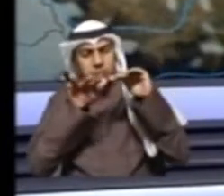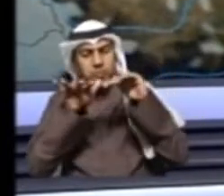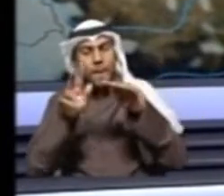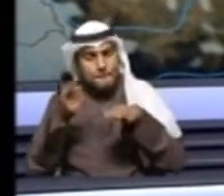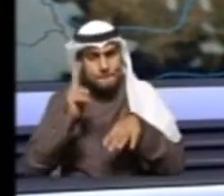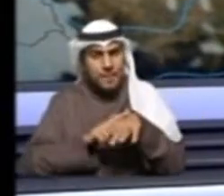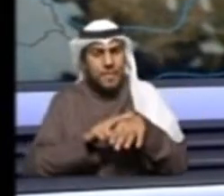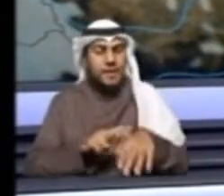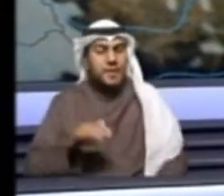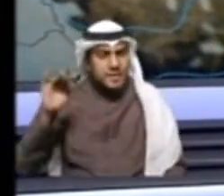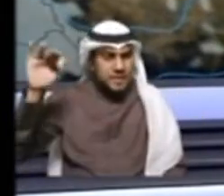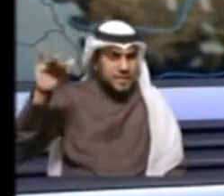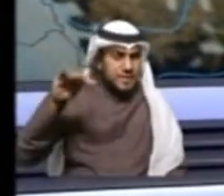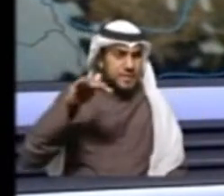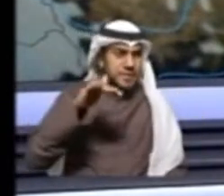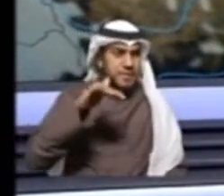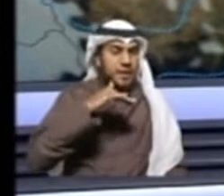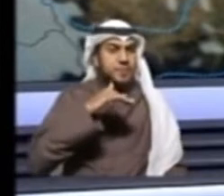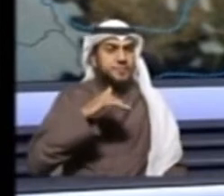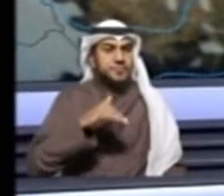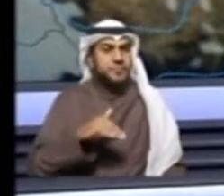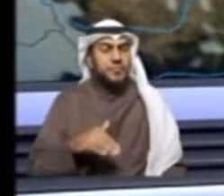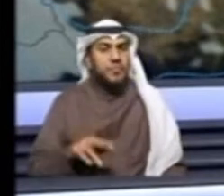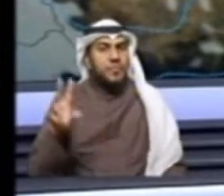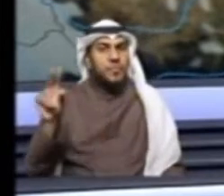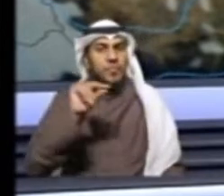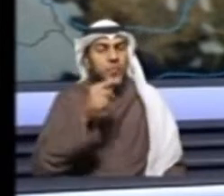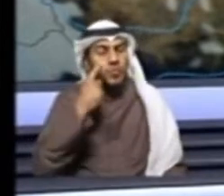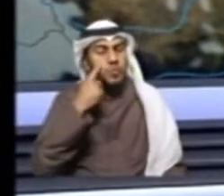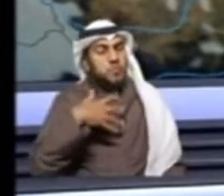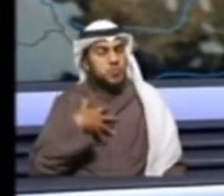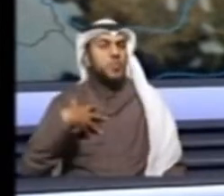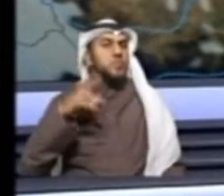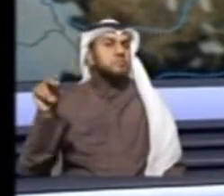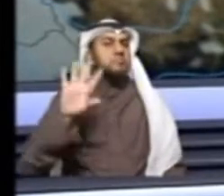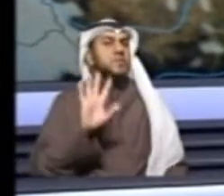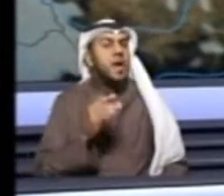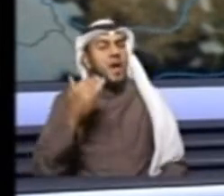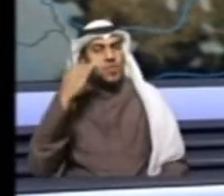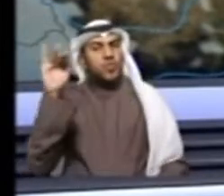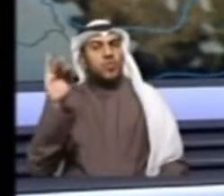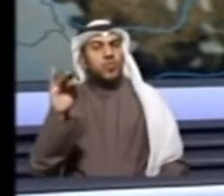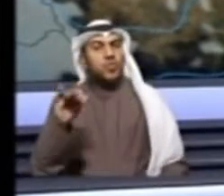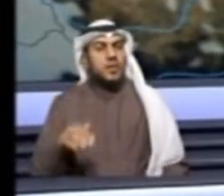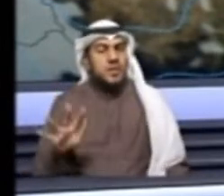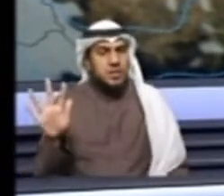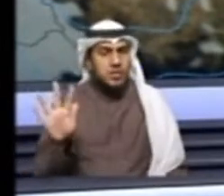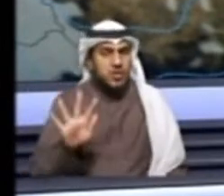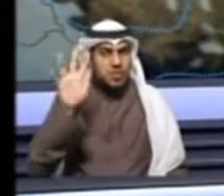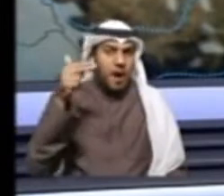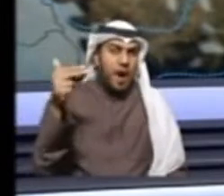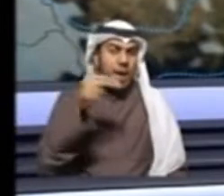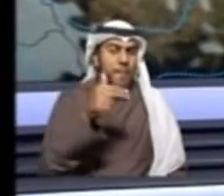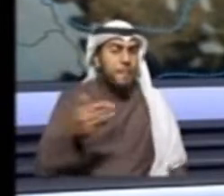ثانية، وهذا راح يعطينا الاستمرار الأجواء المستقرة في المنطقة مع الرياح الشمالية الغربية إلى فجر يوم